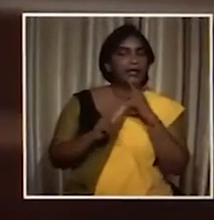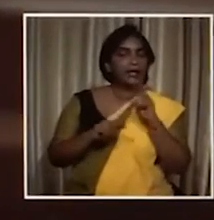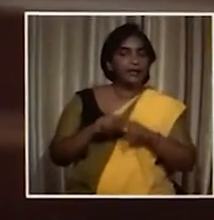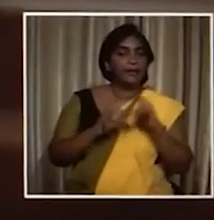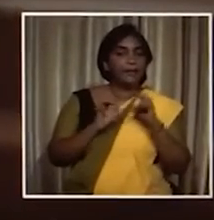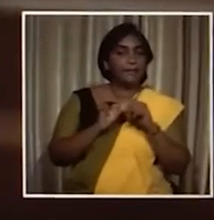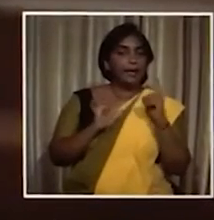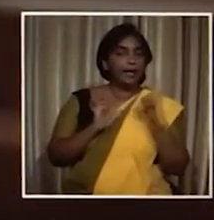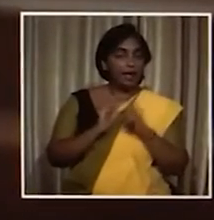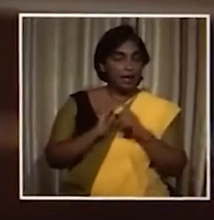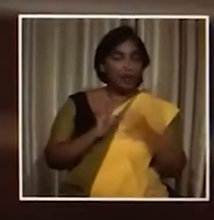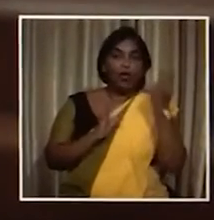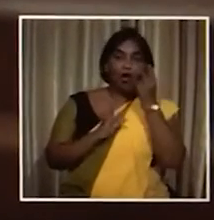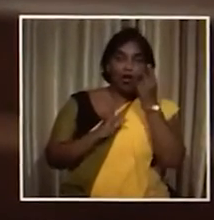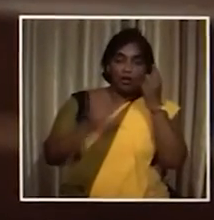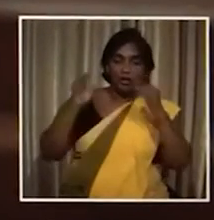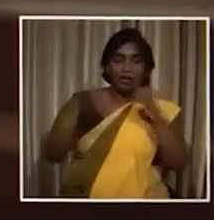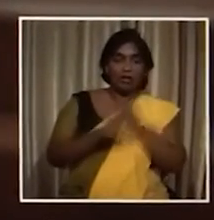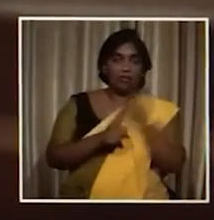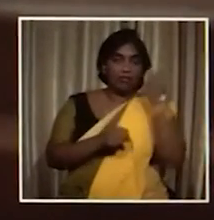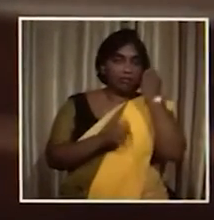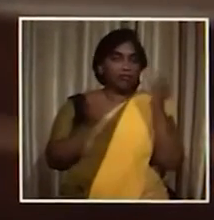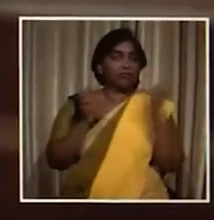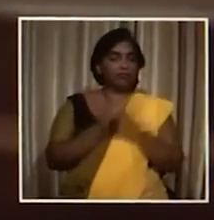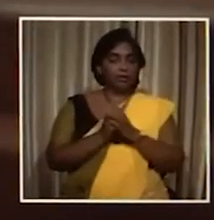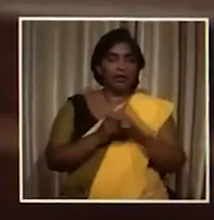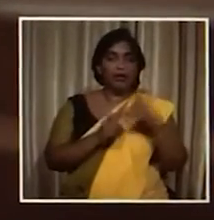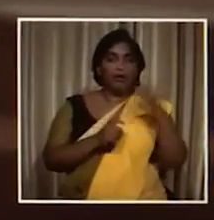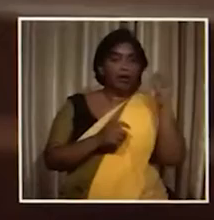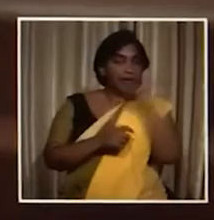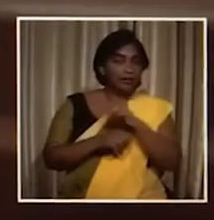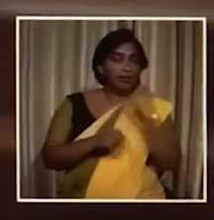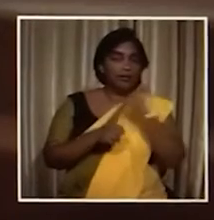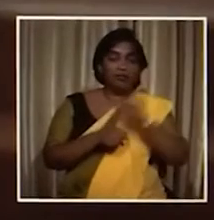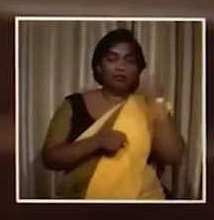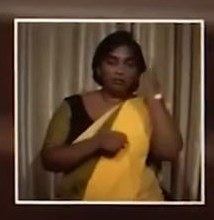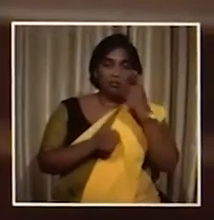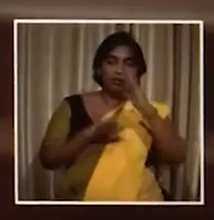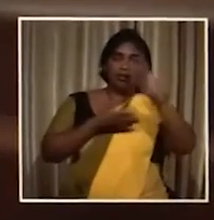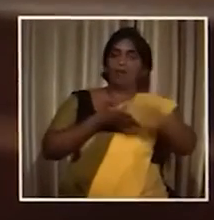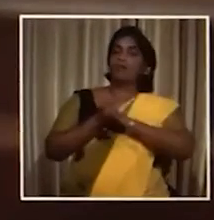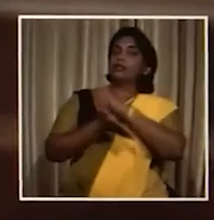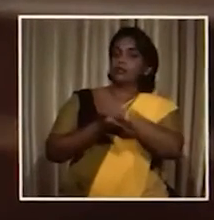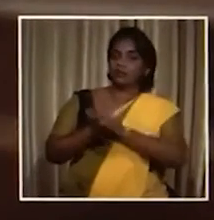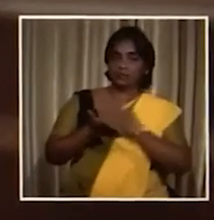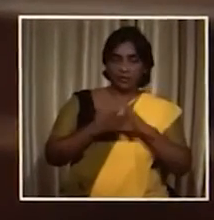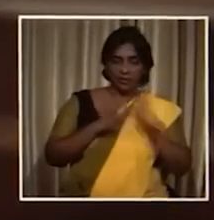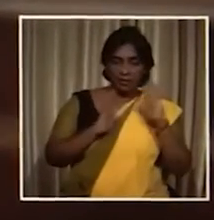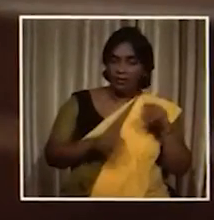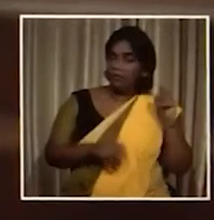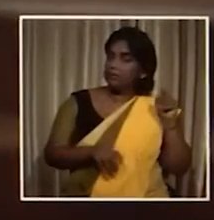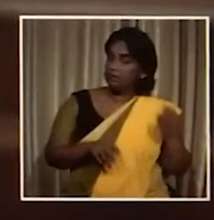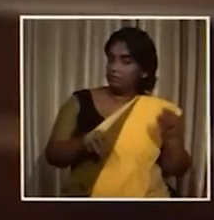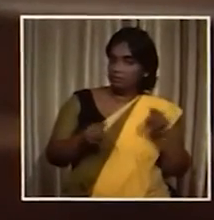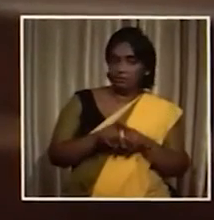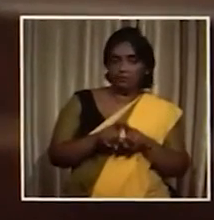ආයතනයේ ඔස්ට්‍රේලියානු රාජ්‍ය බුද්ධිආංශය හා මාලදිවයින රාජ්‍ය බුද්ධිආංශවල සහයෝගය ලබාගෙන තියෙනවා. ඒ